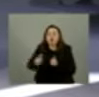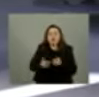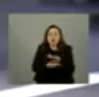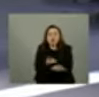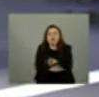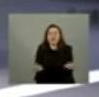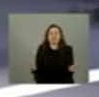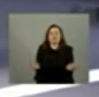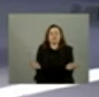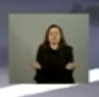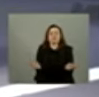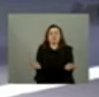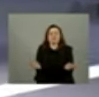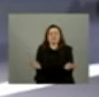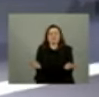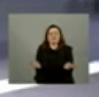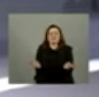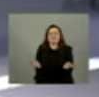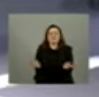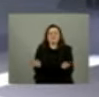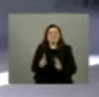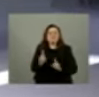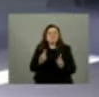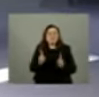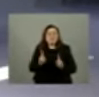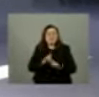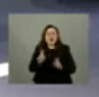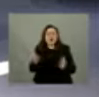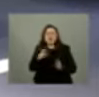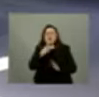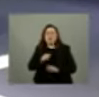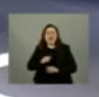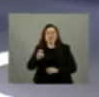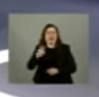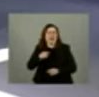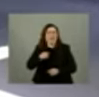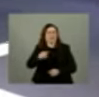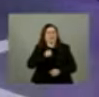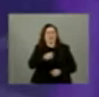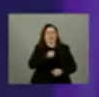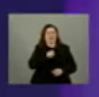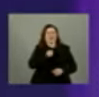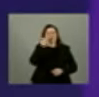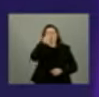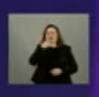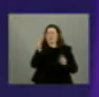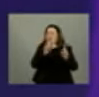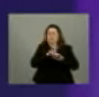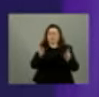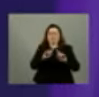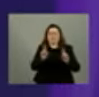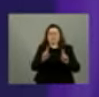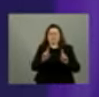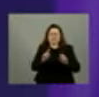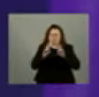θα ξημερώσει αυριανή μέρα σε αυτό το κόμμα. Πραγματικά. Νομίζω, κύριε Κουσούλη, ότι τα είπε όλα ο συνάδελφος. Ναι, τι θα ξημερώσει την επόμενη